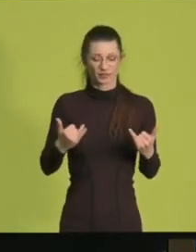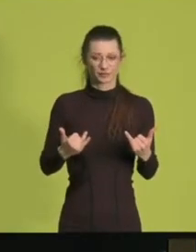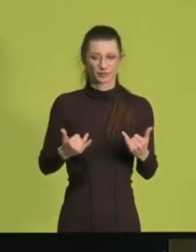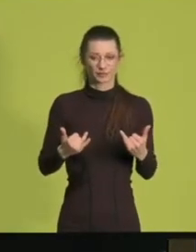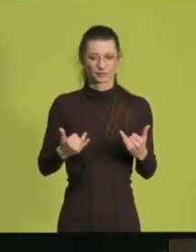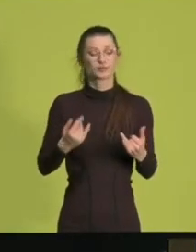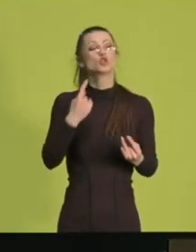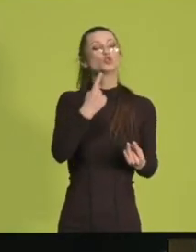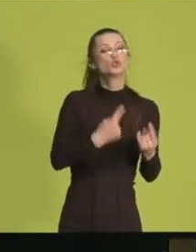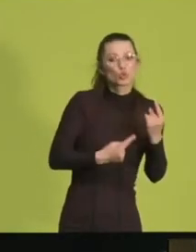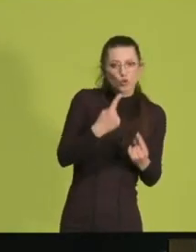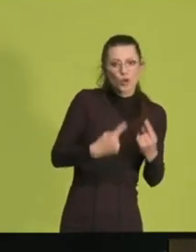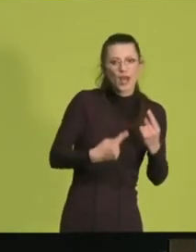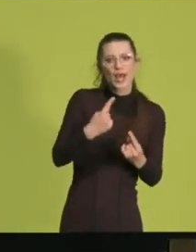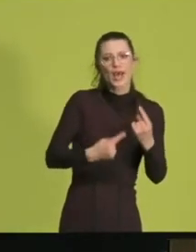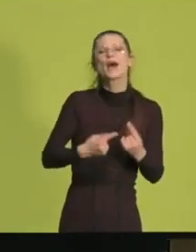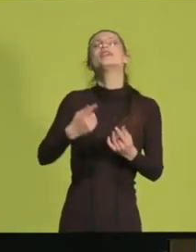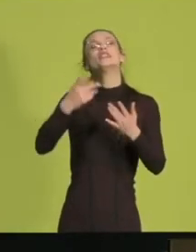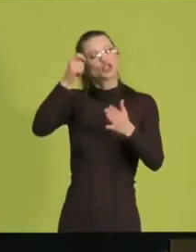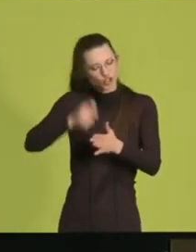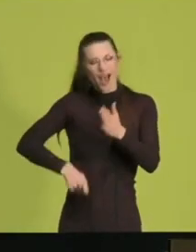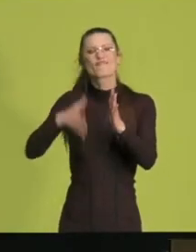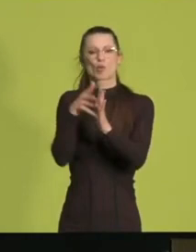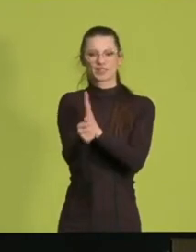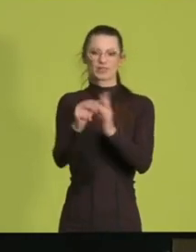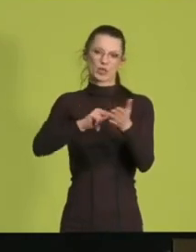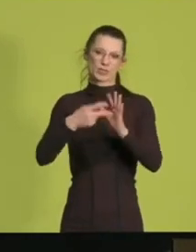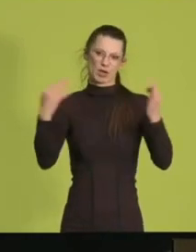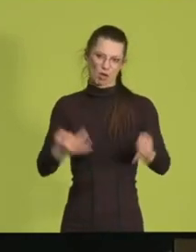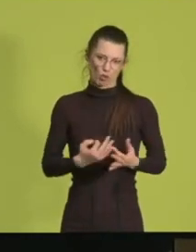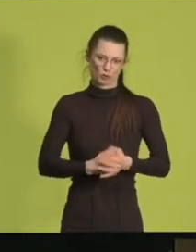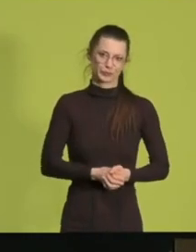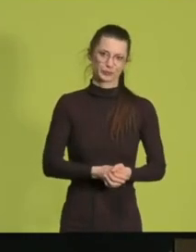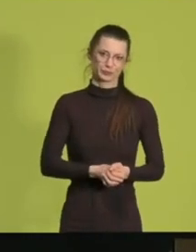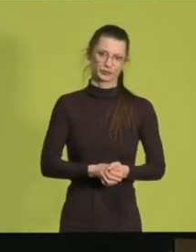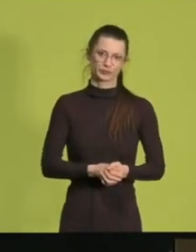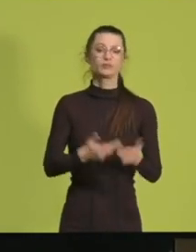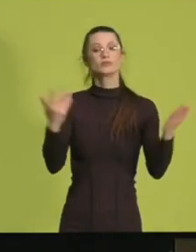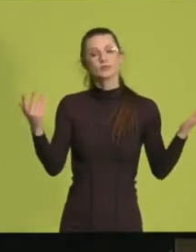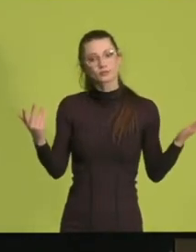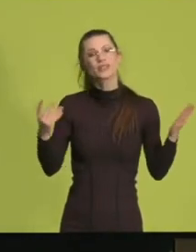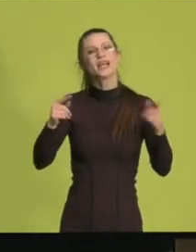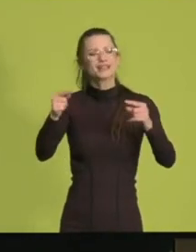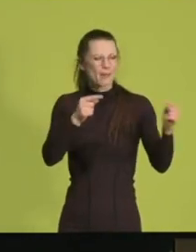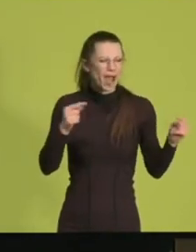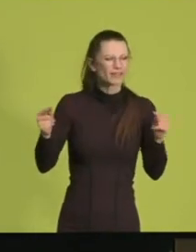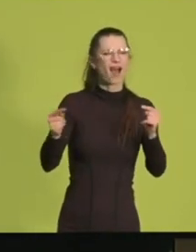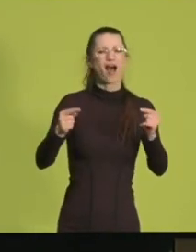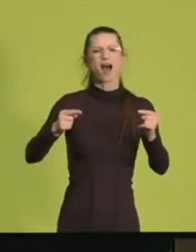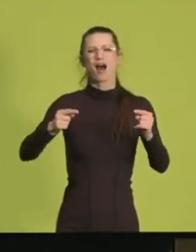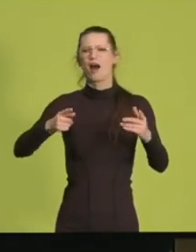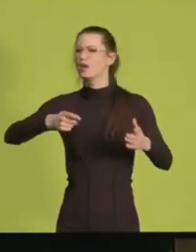für eine grüne Strafvollzugspolitik, die sich mutig der Debatte um Abschreckung, Drohung